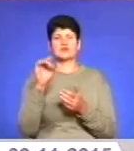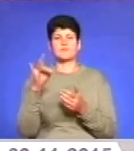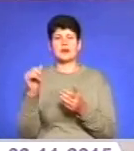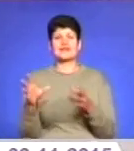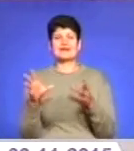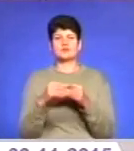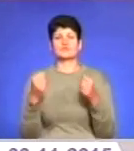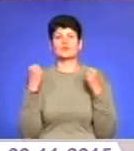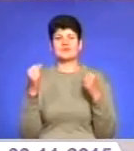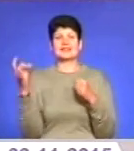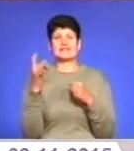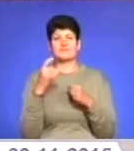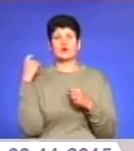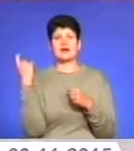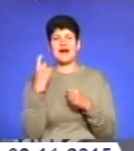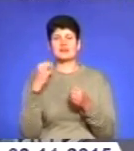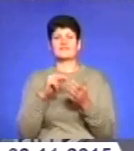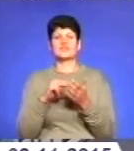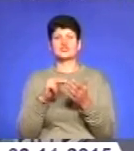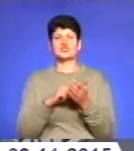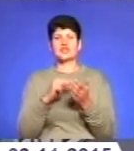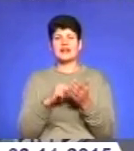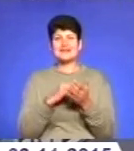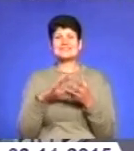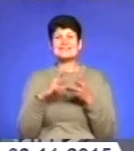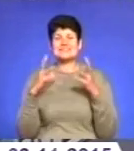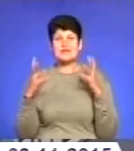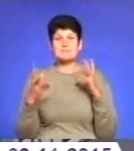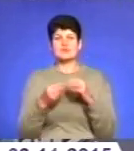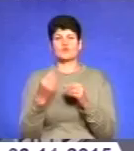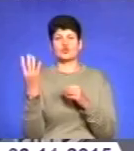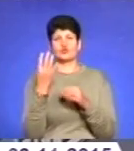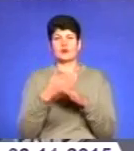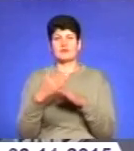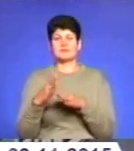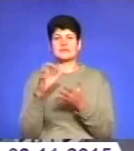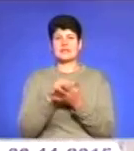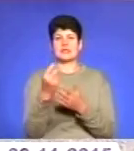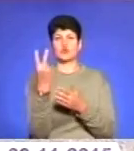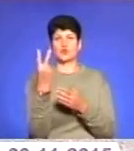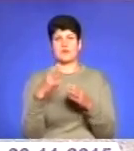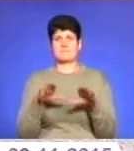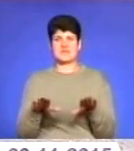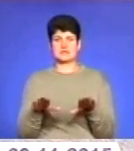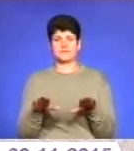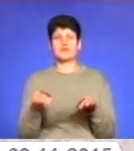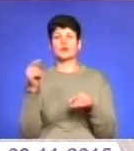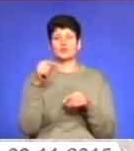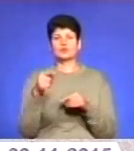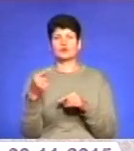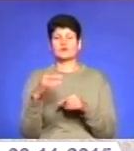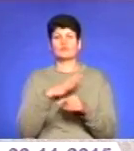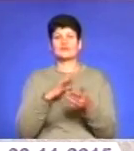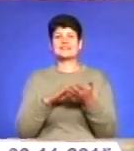зі спортсменами з Рівного, Харкова, Черкас, за підсумками 4 етапів і прологу, зайняли 2-е місце. Відтак тернополяни